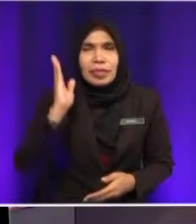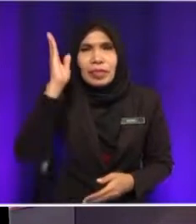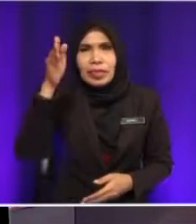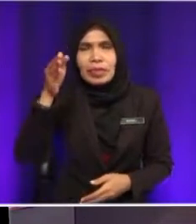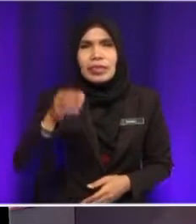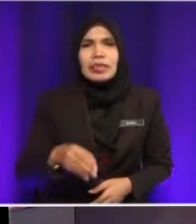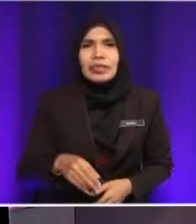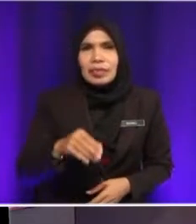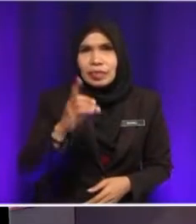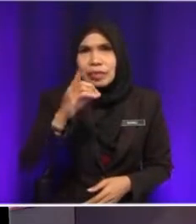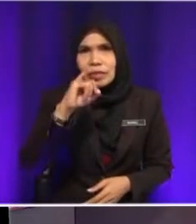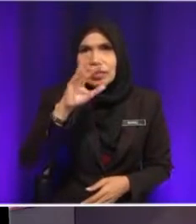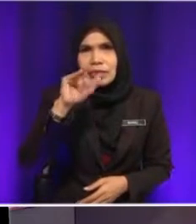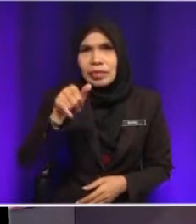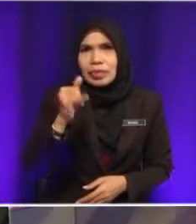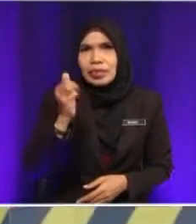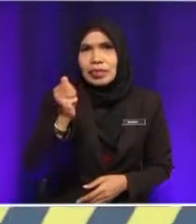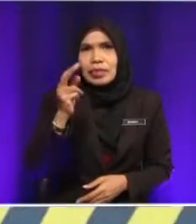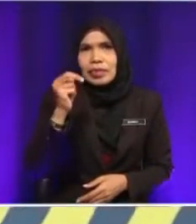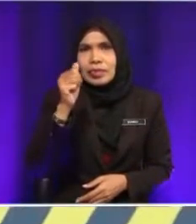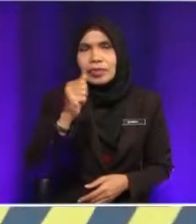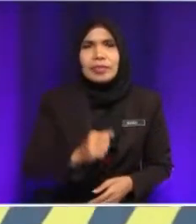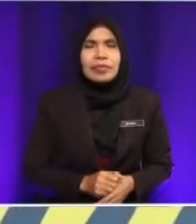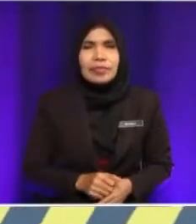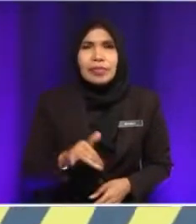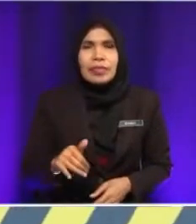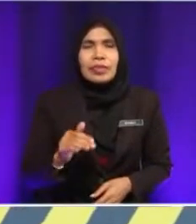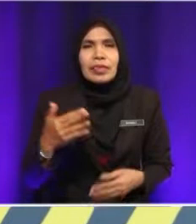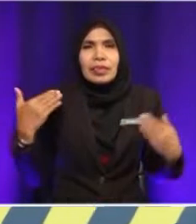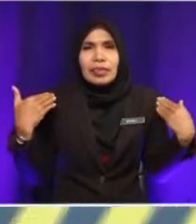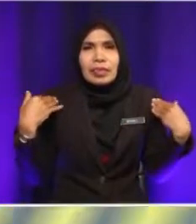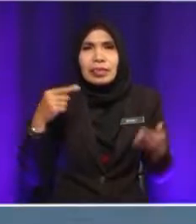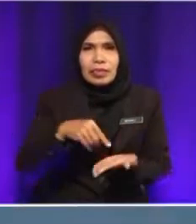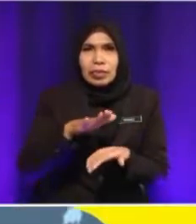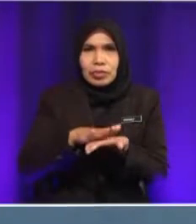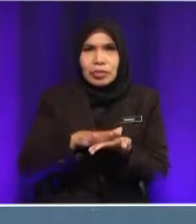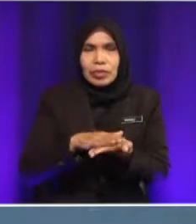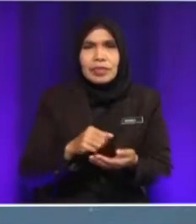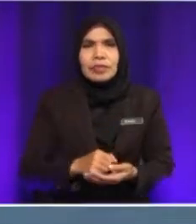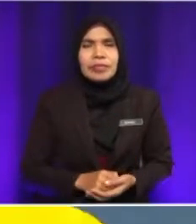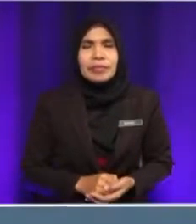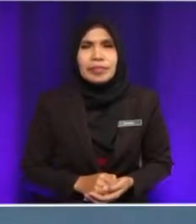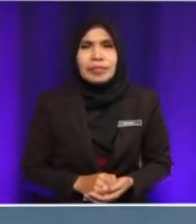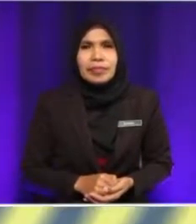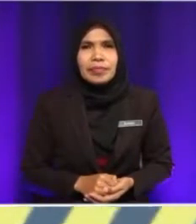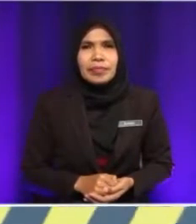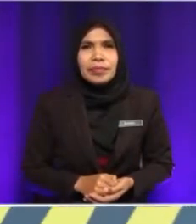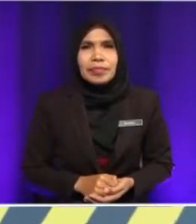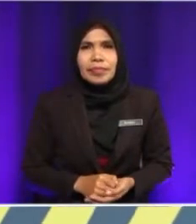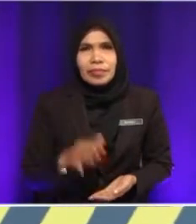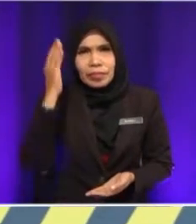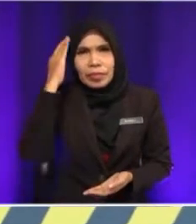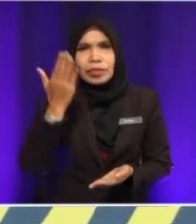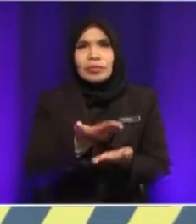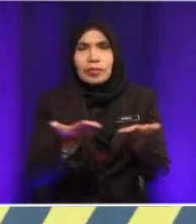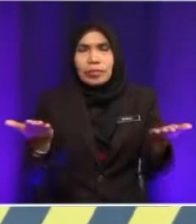mata pelajaran ini dan yang ada di sekolah masing-masing untuk pengetahuan semua penonton bahwa